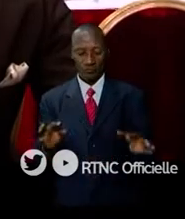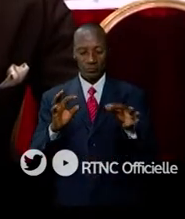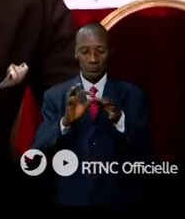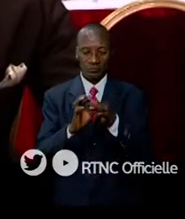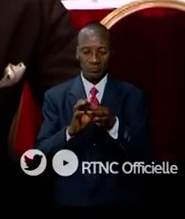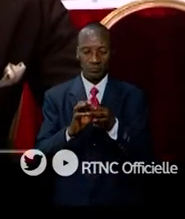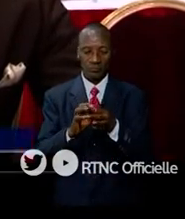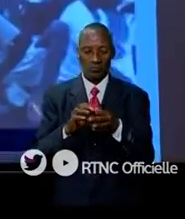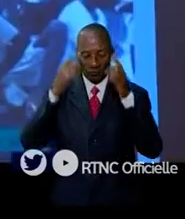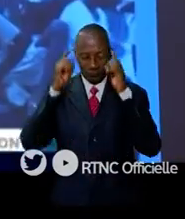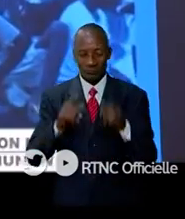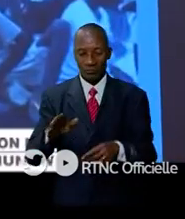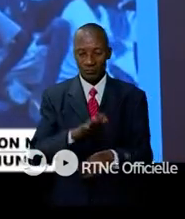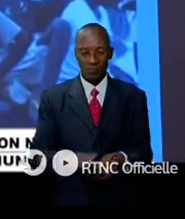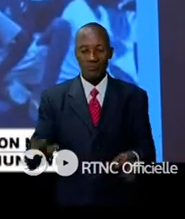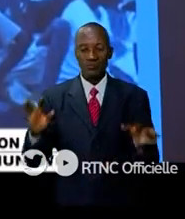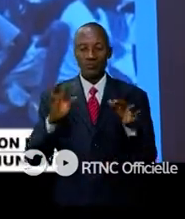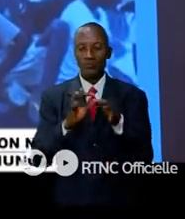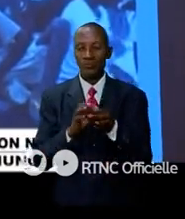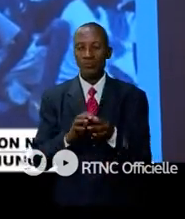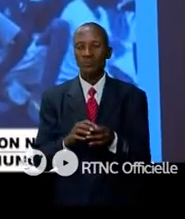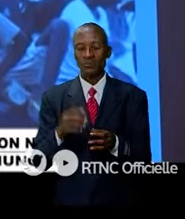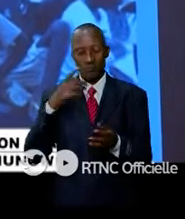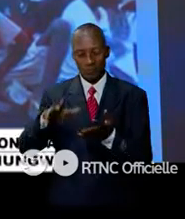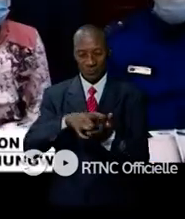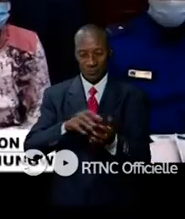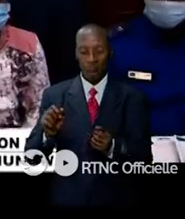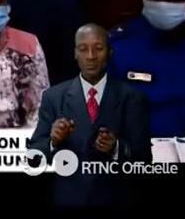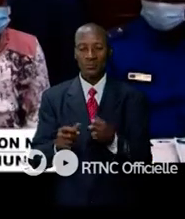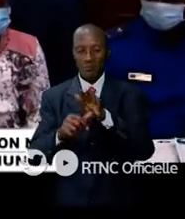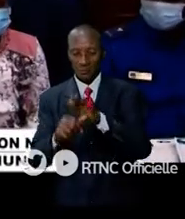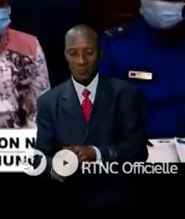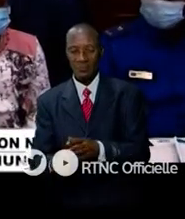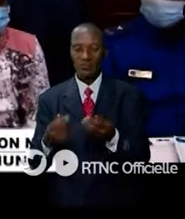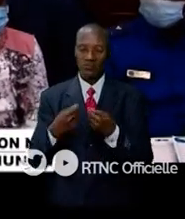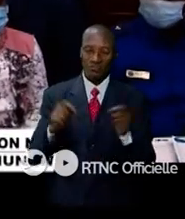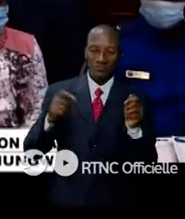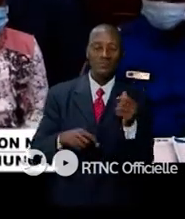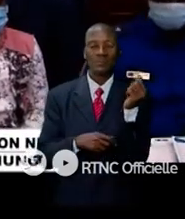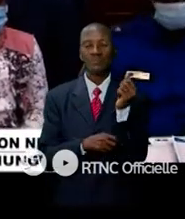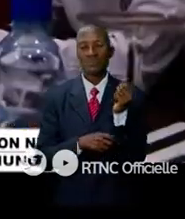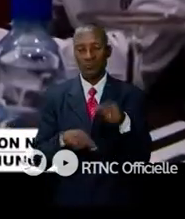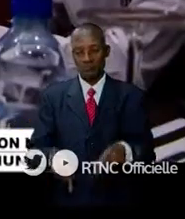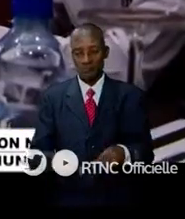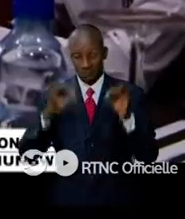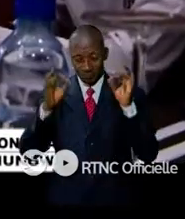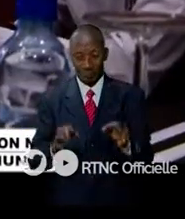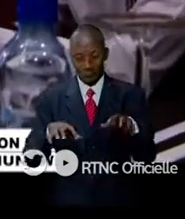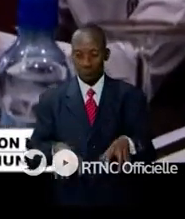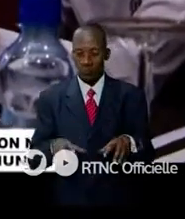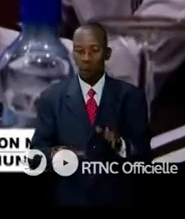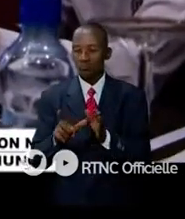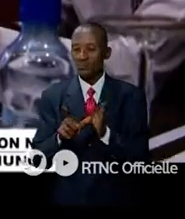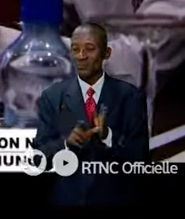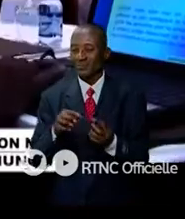contre la criminalité transnationale organisée, la RDC ne dispose pas encore d'une loi spécifique